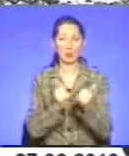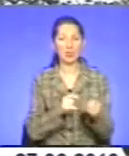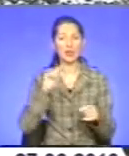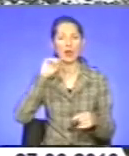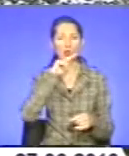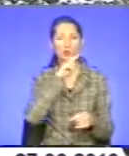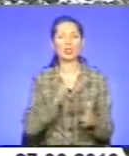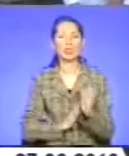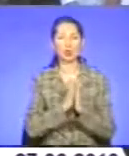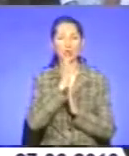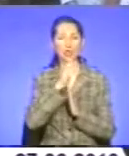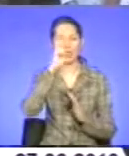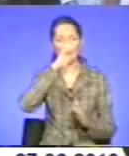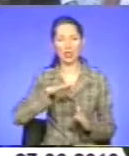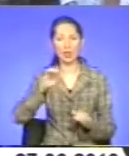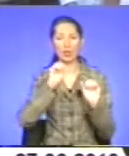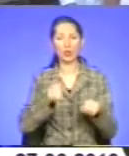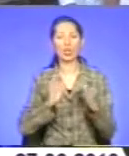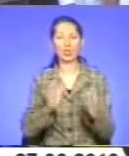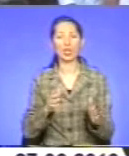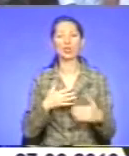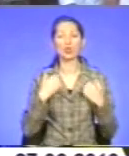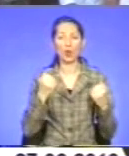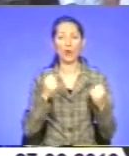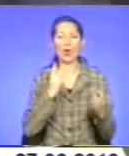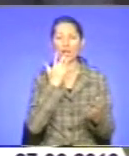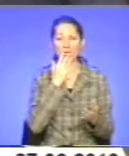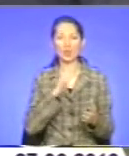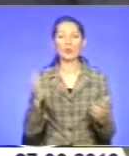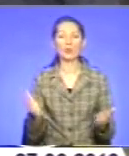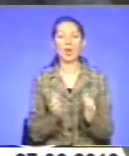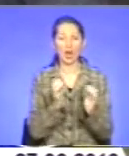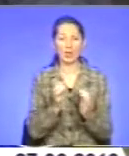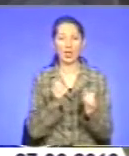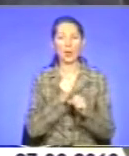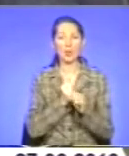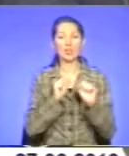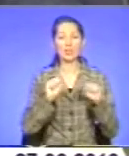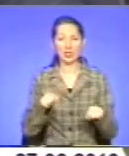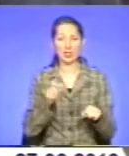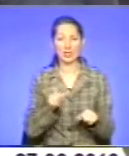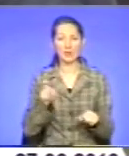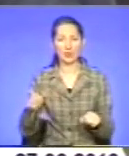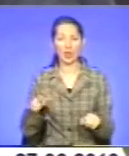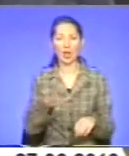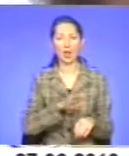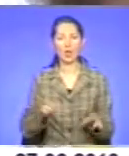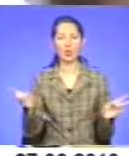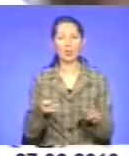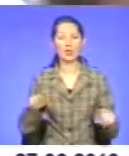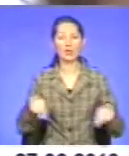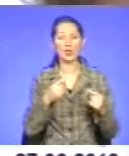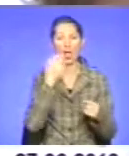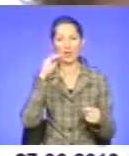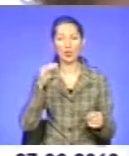зростання країни може лише здорова нація. Щоби зберегти працездатність жителів краю, потрібно створити ефективну систему охорони здоров'я.